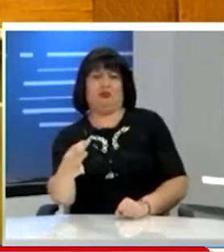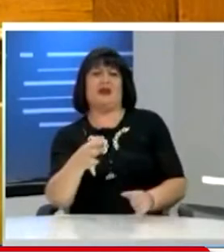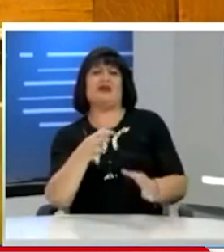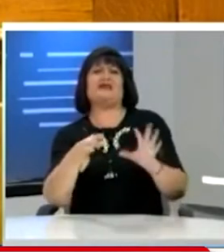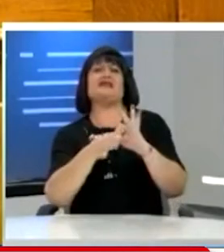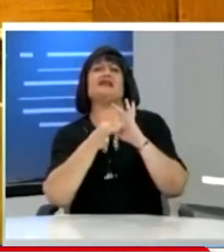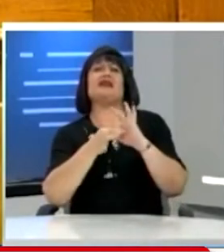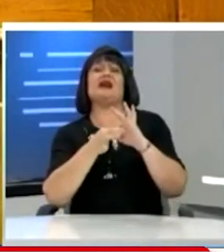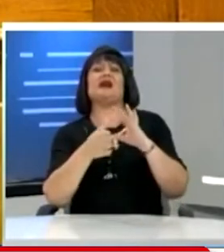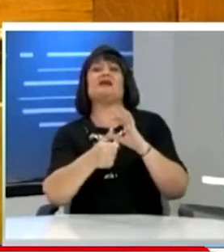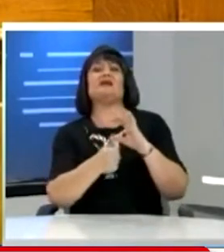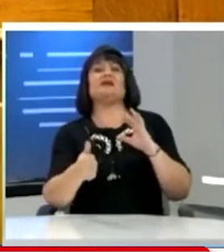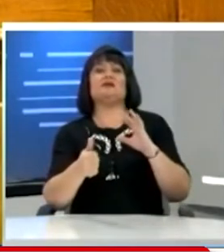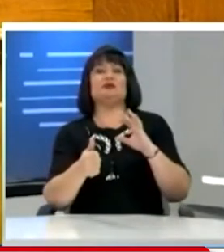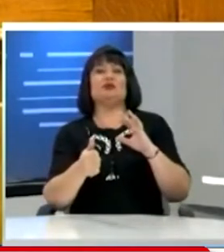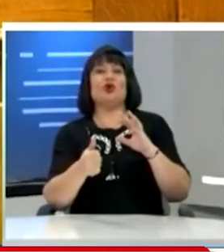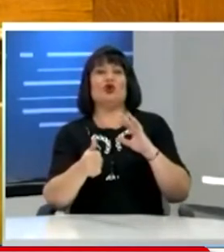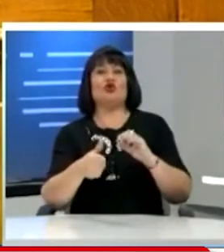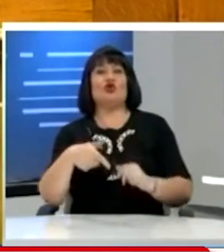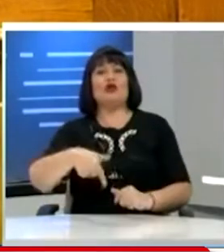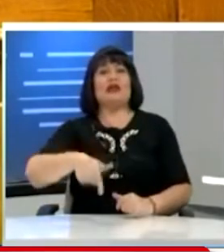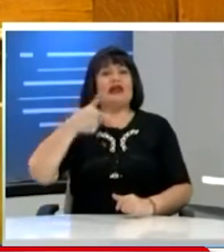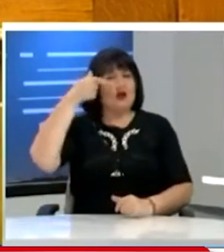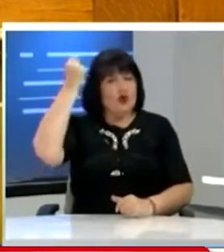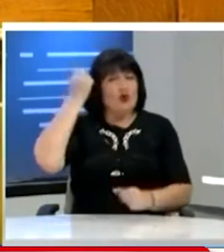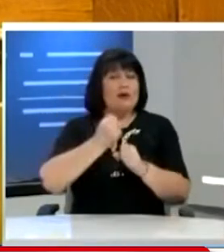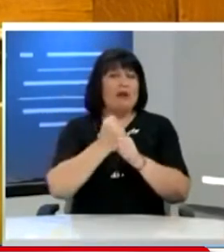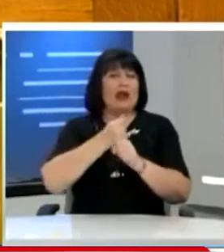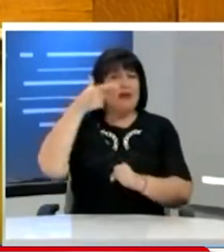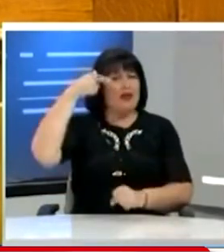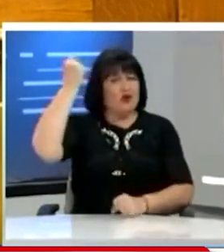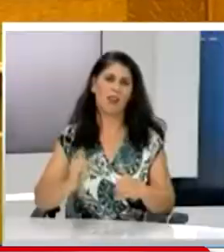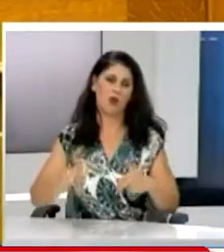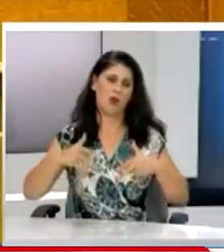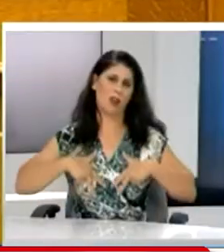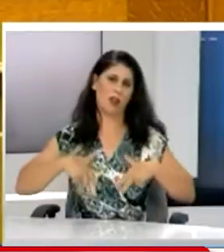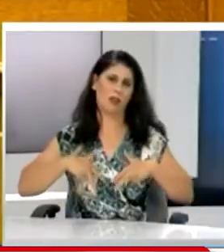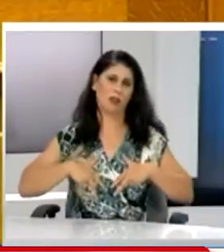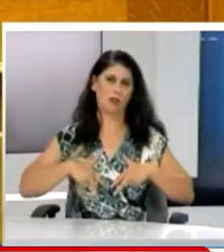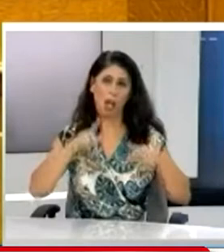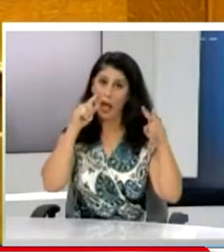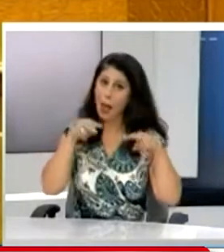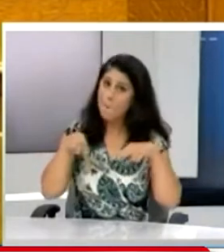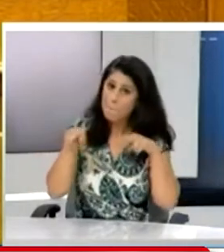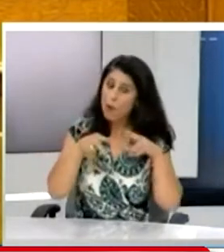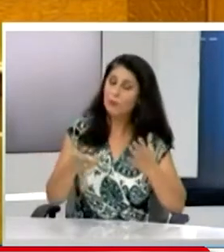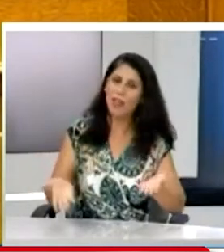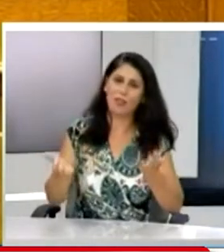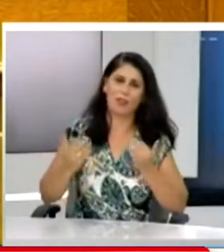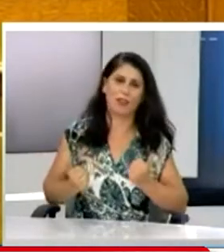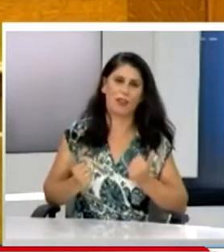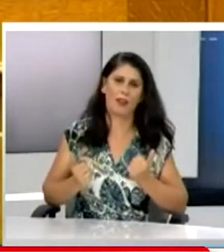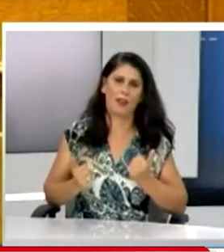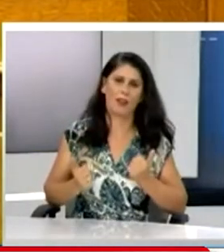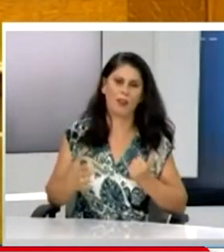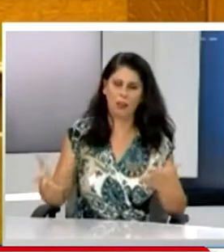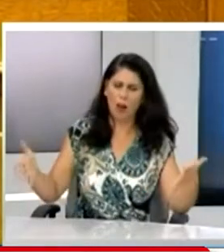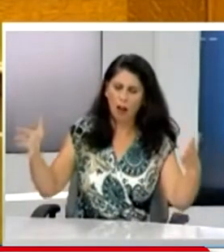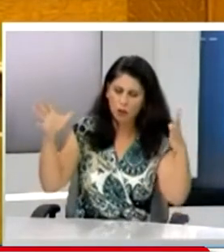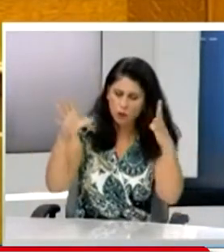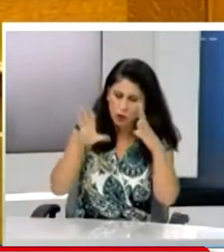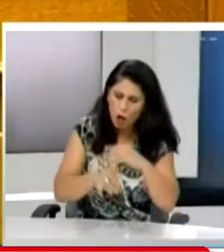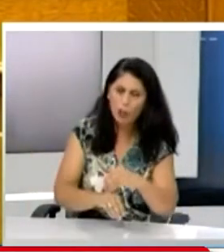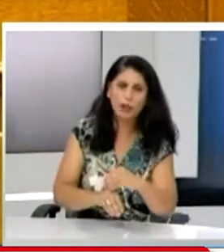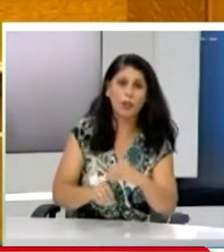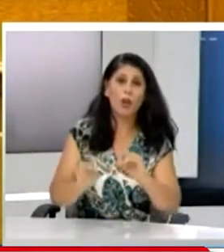μονάχα απολυτήριο γενικού ή επαγγελματικού λυκείου. Από τη μεριά του, ο Κυριάκος Μητσοτάκης σημείωσε ότι η Νέα Δημοκρατία